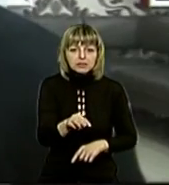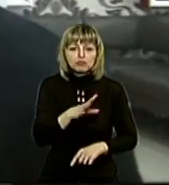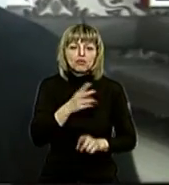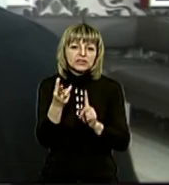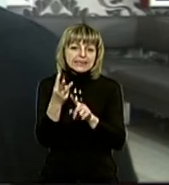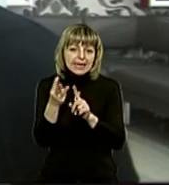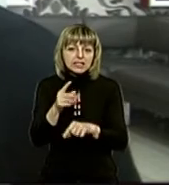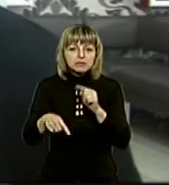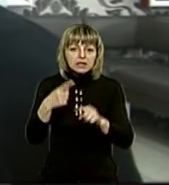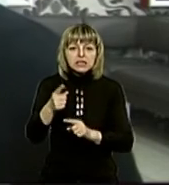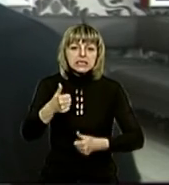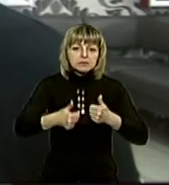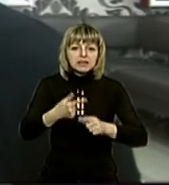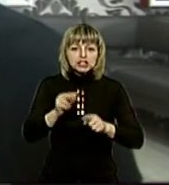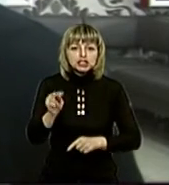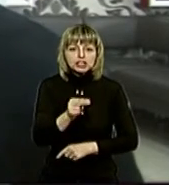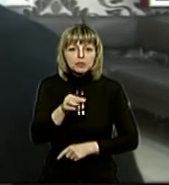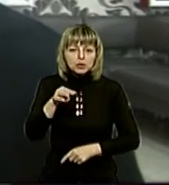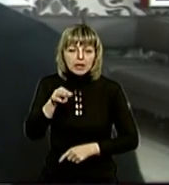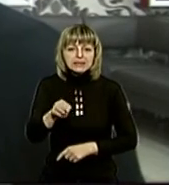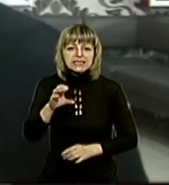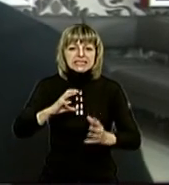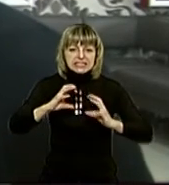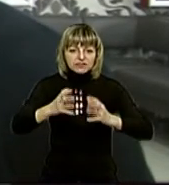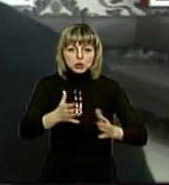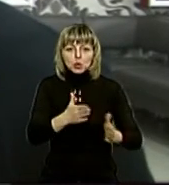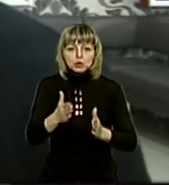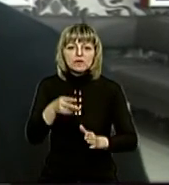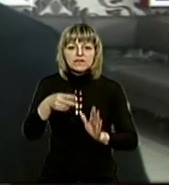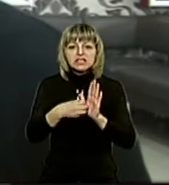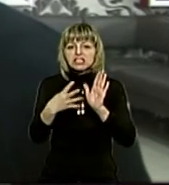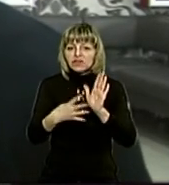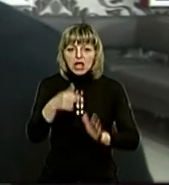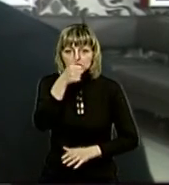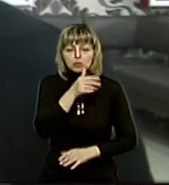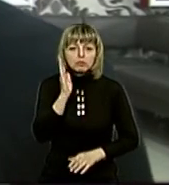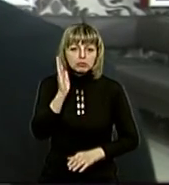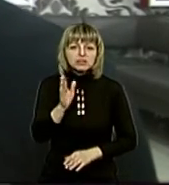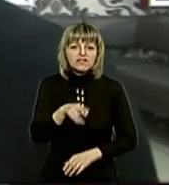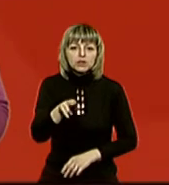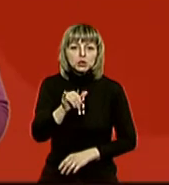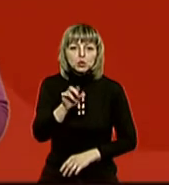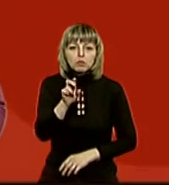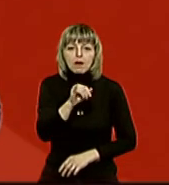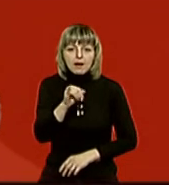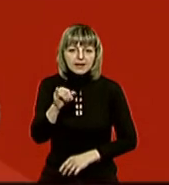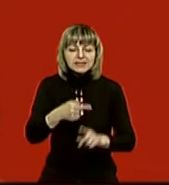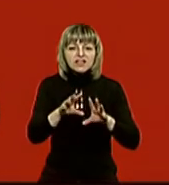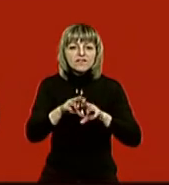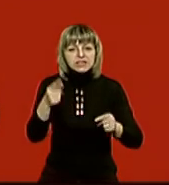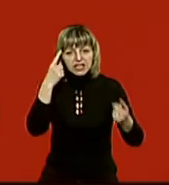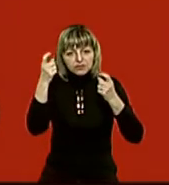третім. Слідуючий старт у нас буде – це чемпіонат світу. Ми зараз до нього готуємося в 2019 році. Він буде в Дубаї. Це